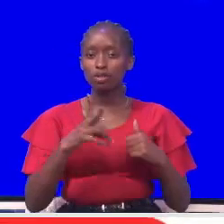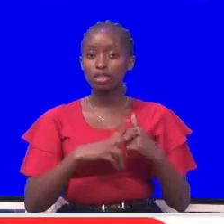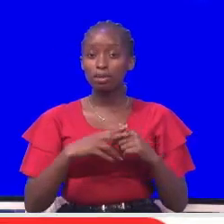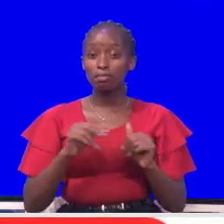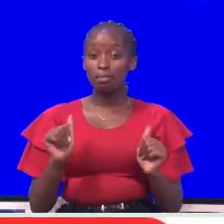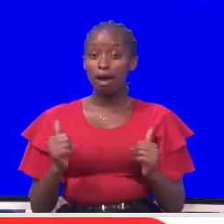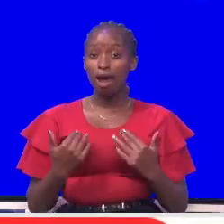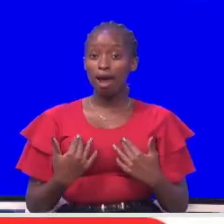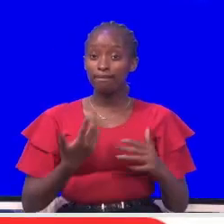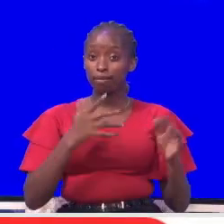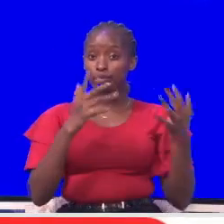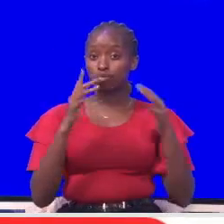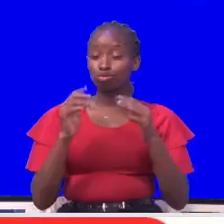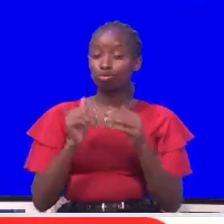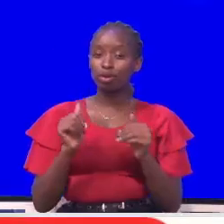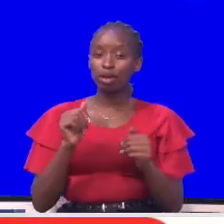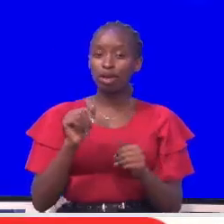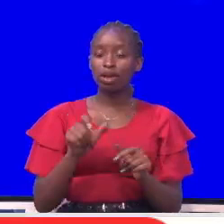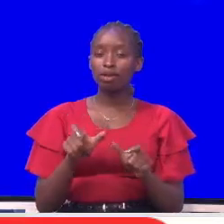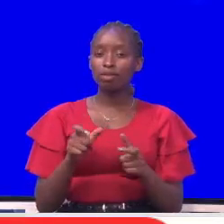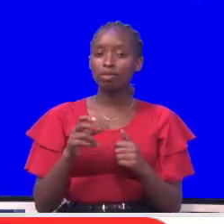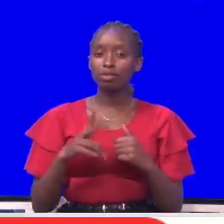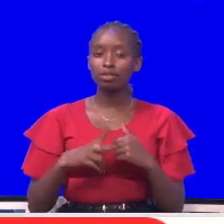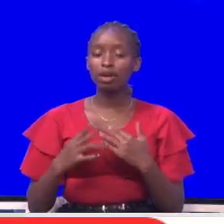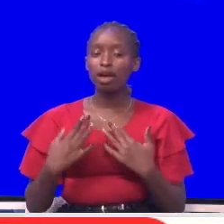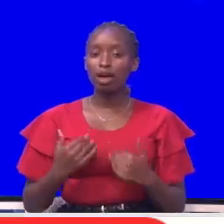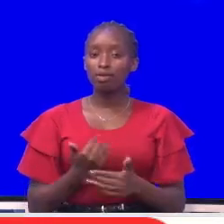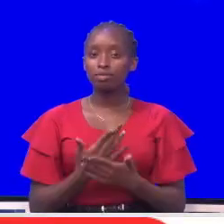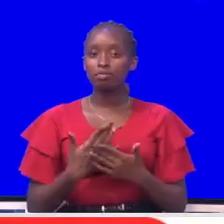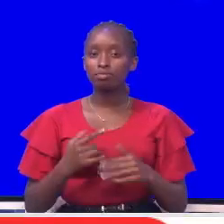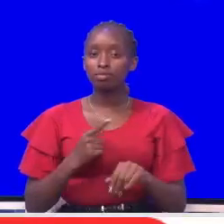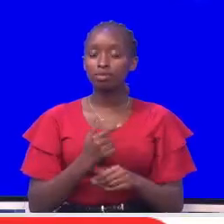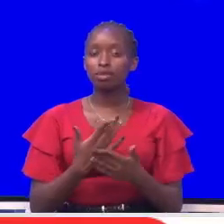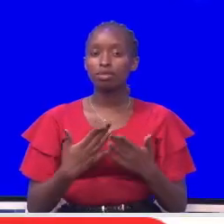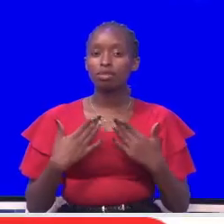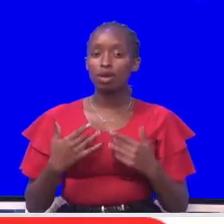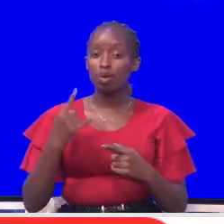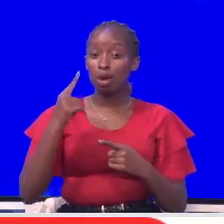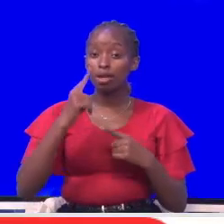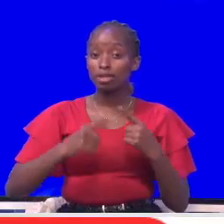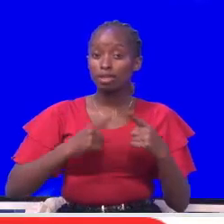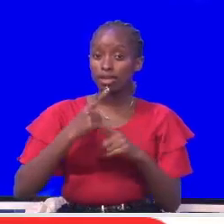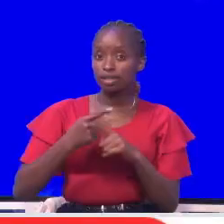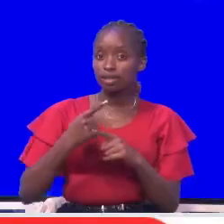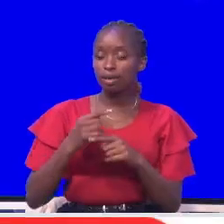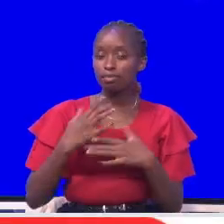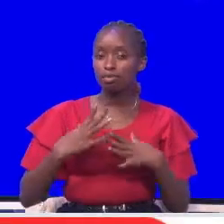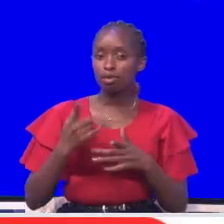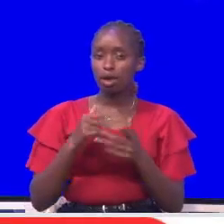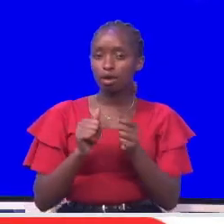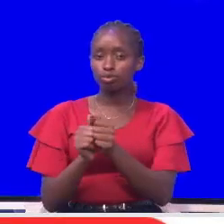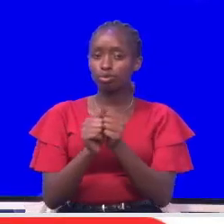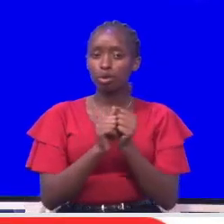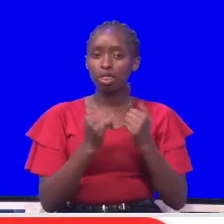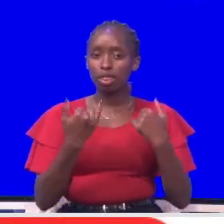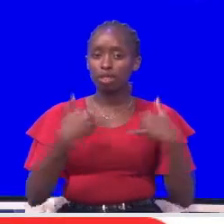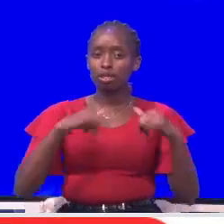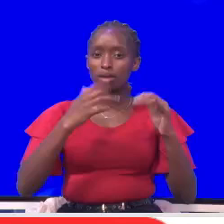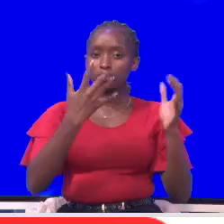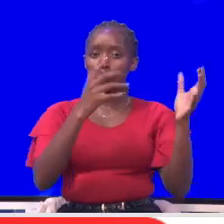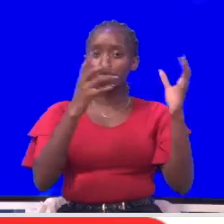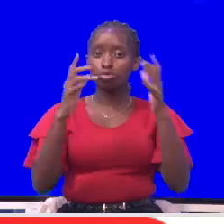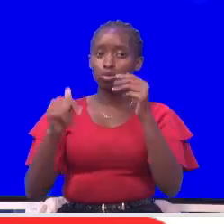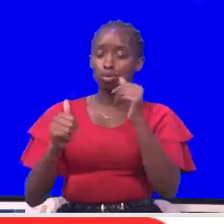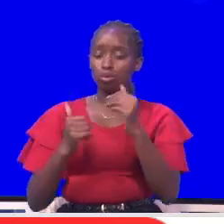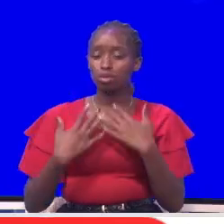tangu kilipoanza kupeperusha matangazo, huku watangazaji mbalimbali wenye haiba wakijumuika kusherehekea kwa pamoja. Ni hafla iliyowavutia